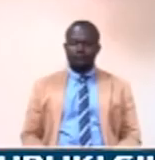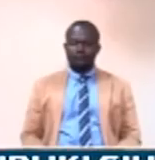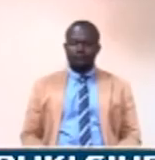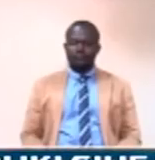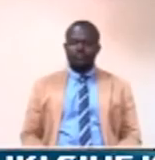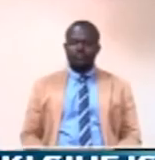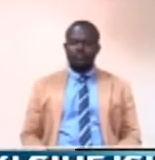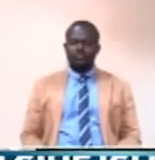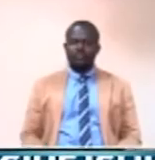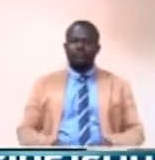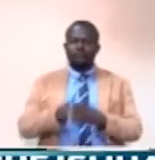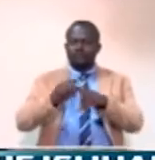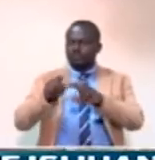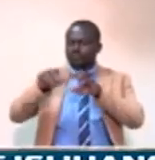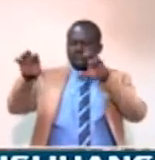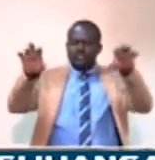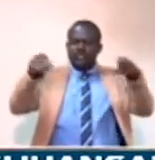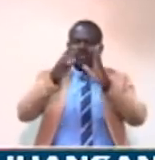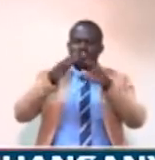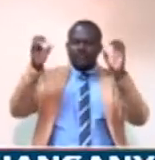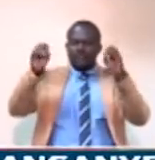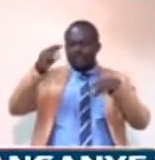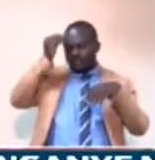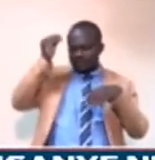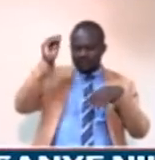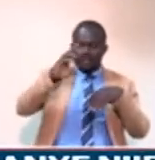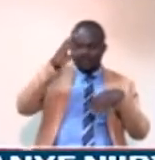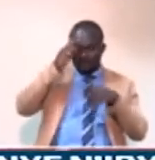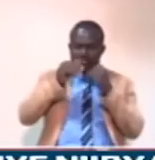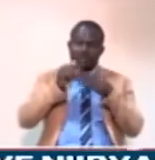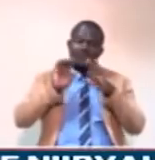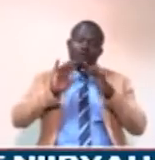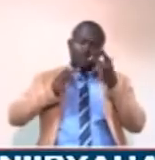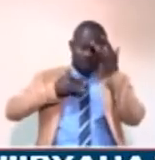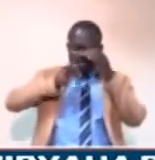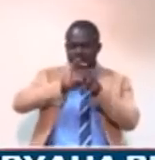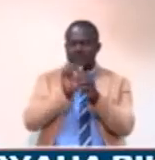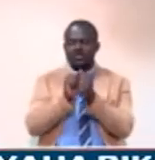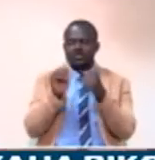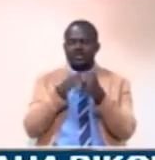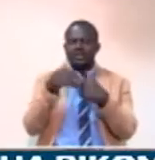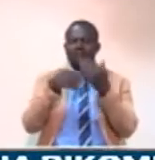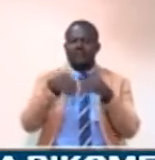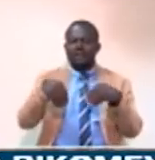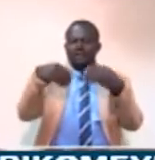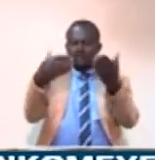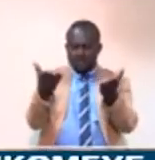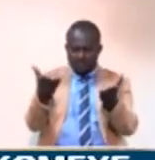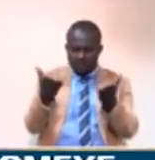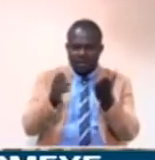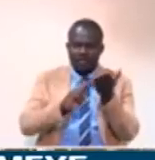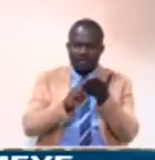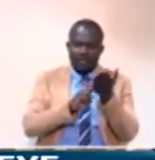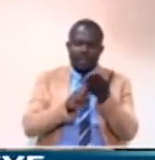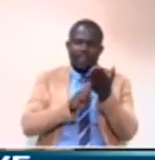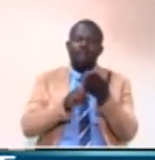Mu bice bitandukanye by'umujyi wa Kigali, ubutumwa bwibutsa abantu ingamba zo kwirinda icyorezo cya COVID-19 burimo gutangwa